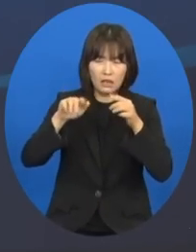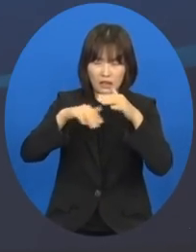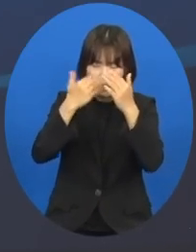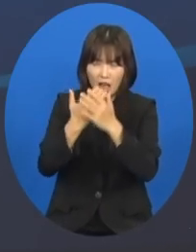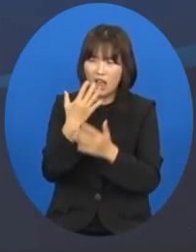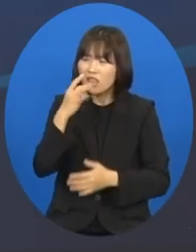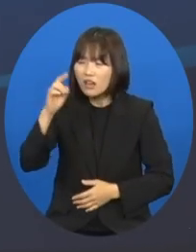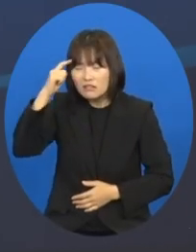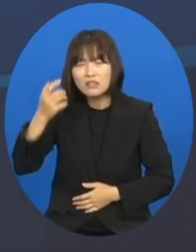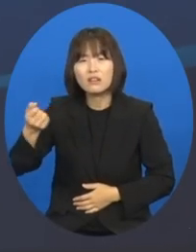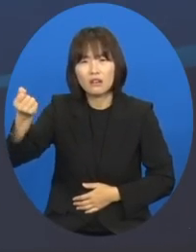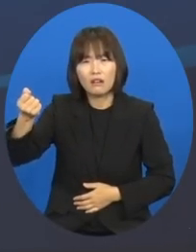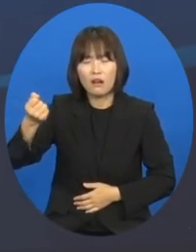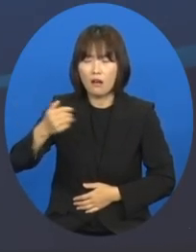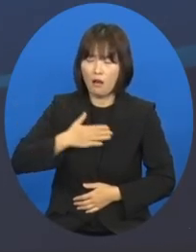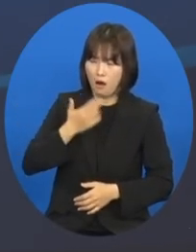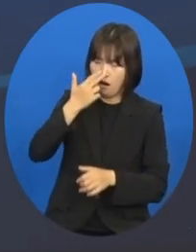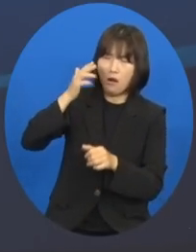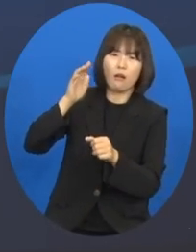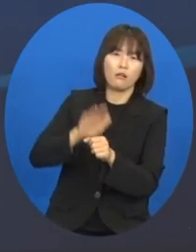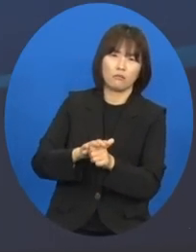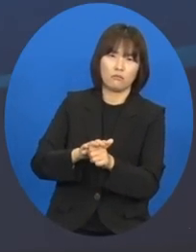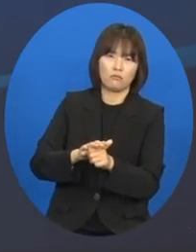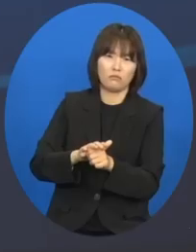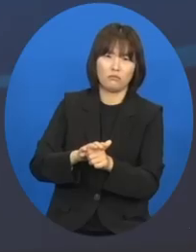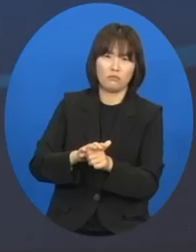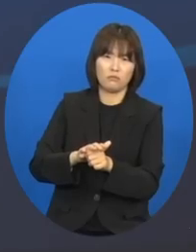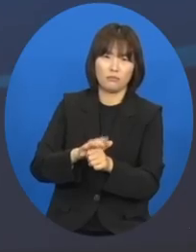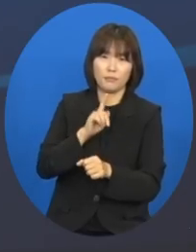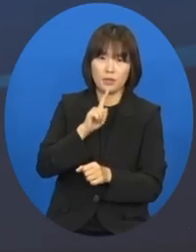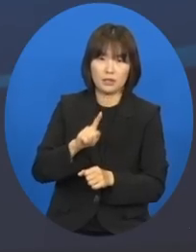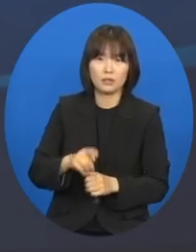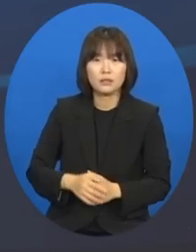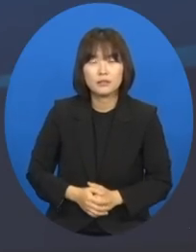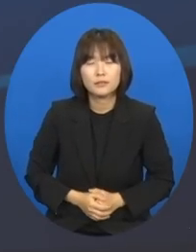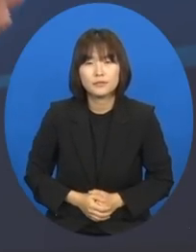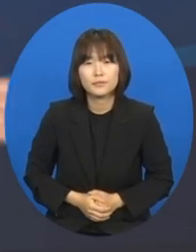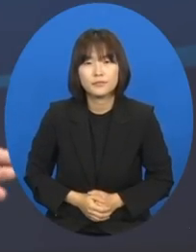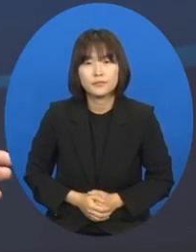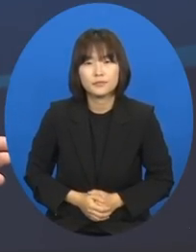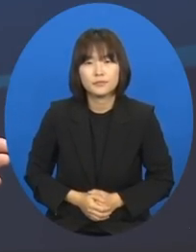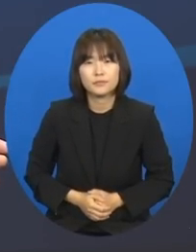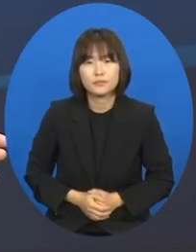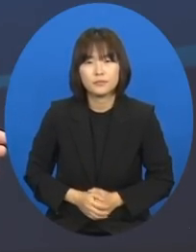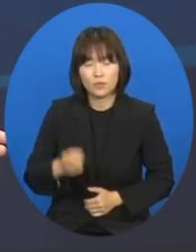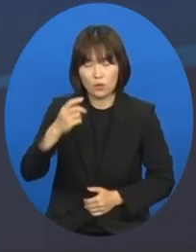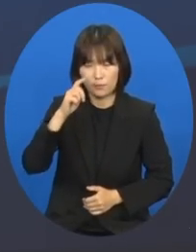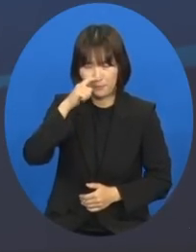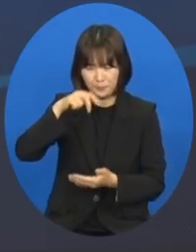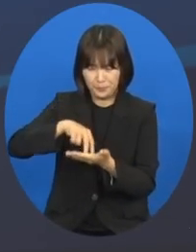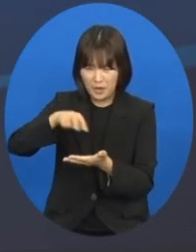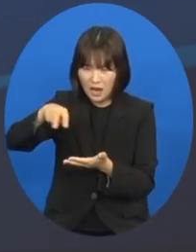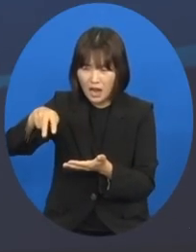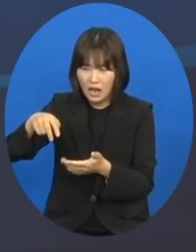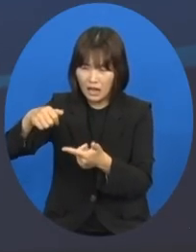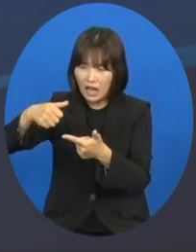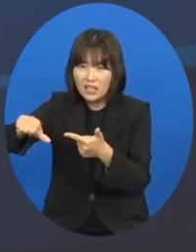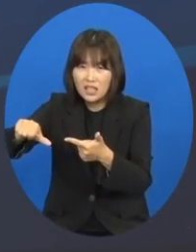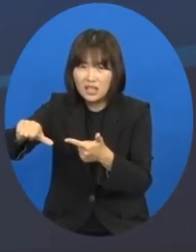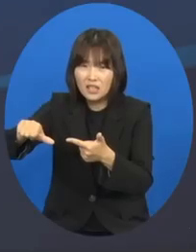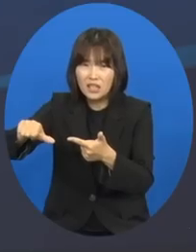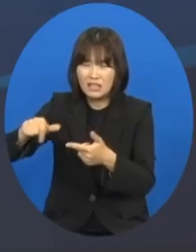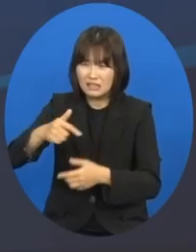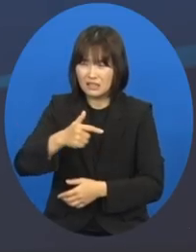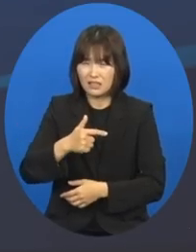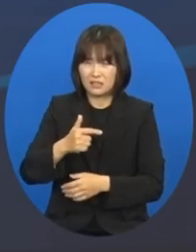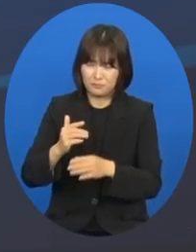않느냐 억울하다 억울한 마음이 있는 거야 그리고 저런 방탕한 녀석에게 너무 과도한 은혜를